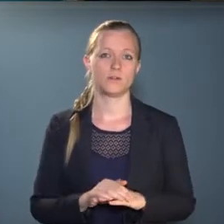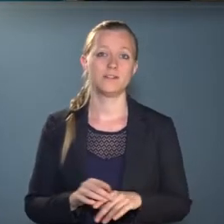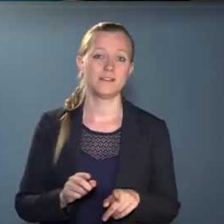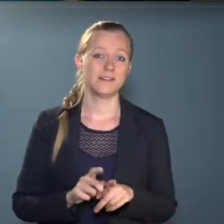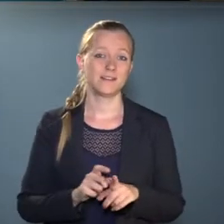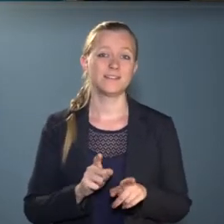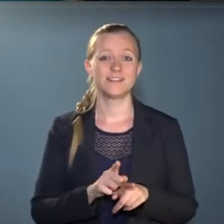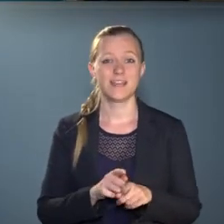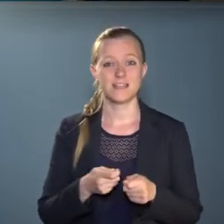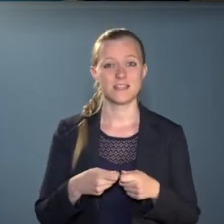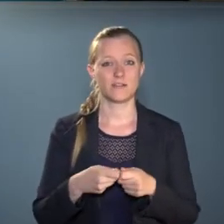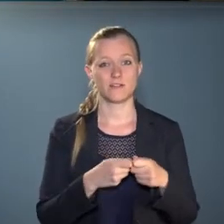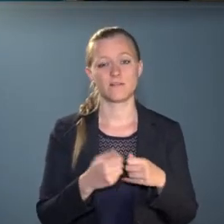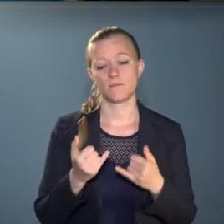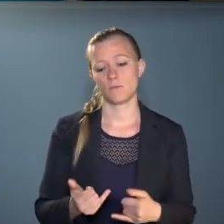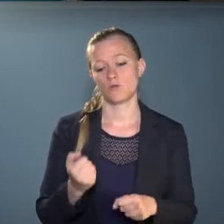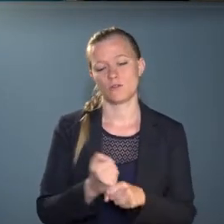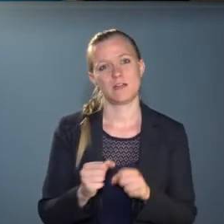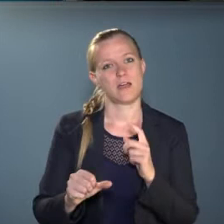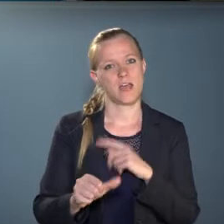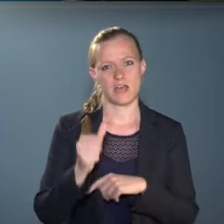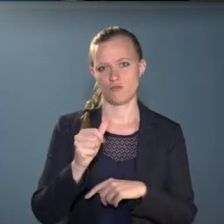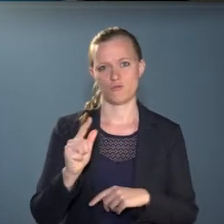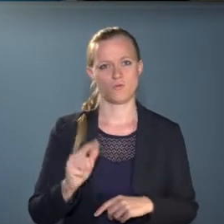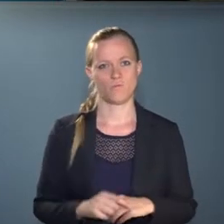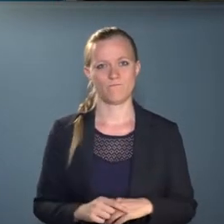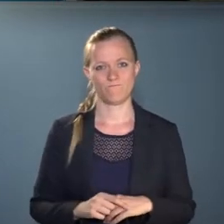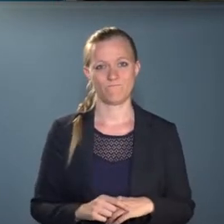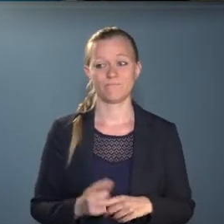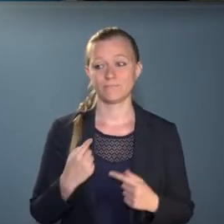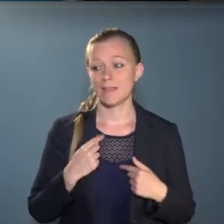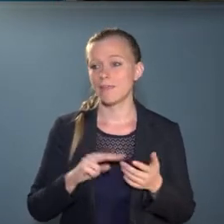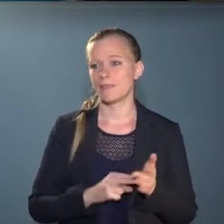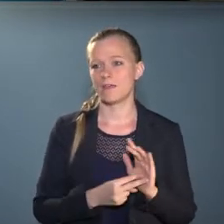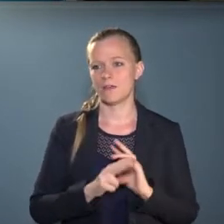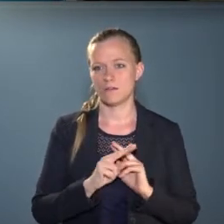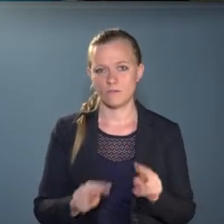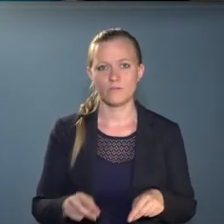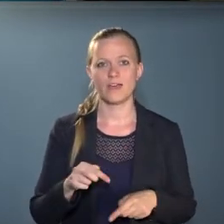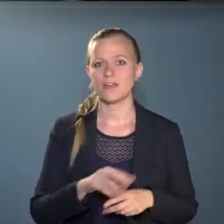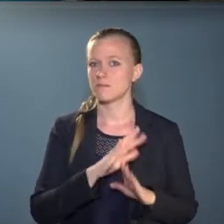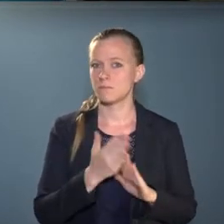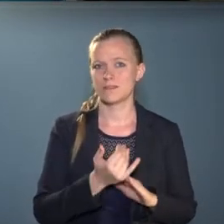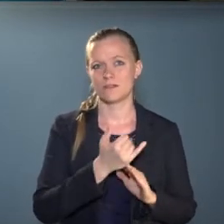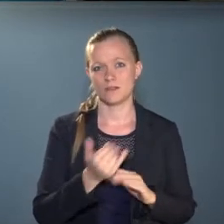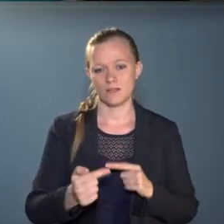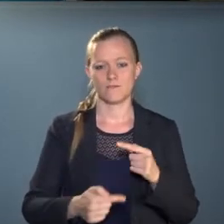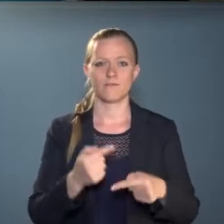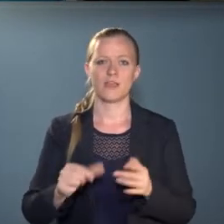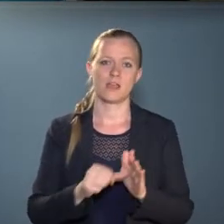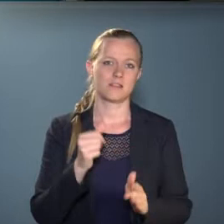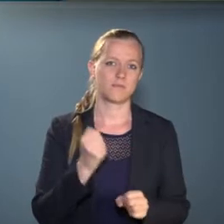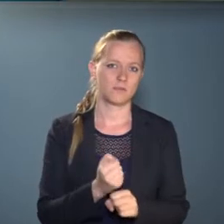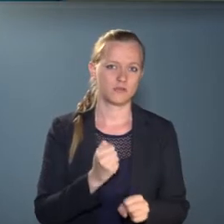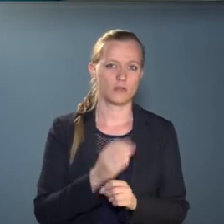ebben a szervezésben most csináljuk az elsőt, de én nekem az a tervem, hogy ezt minden évben egyszer meg fogjuk